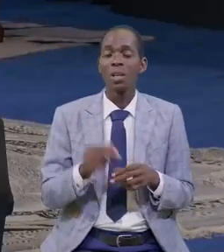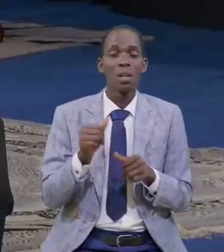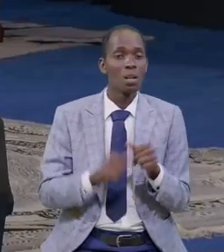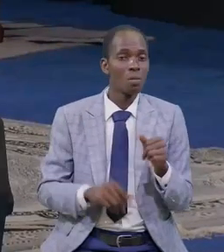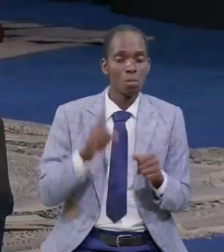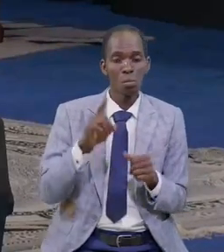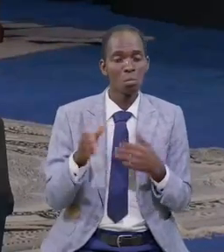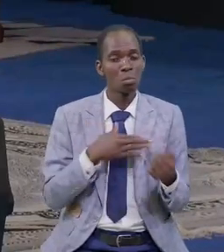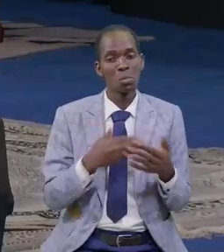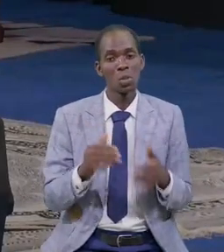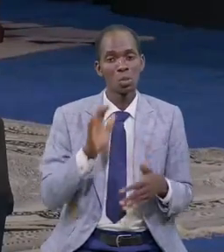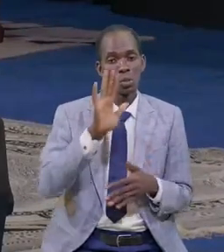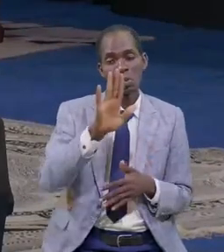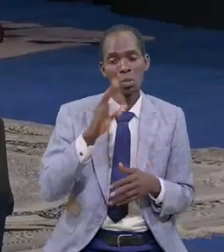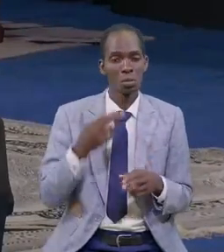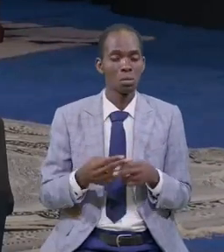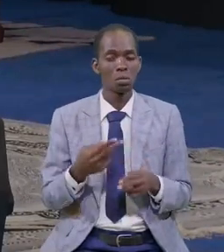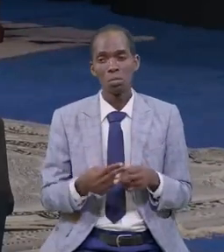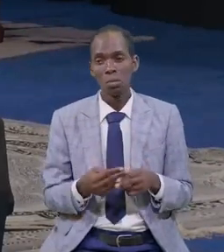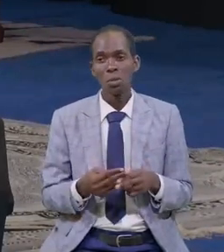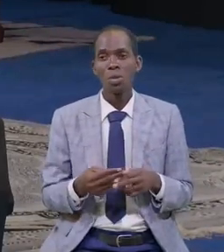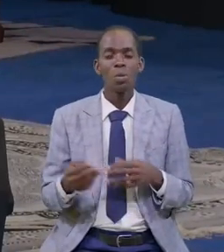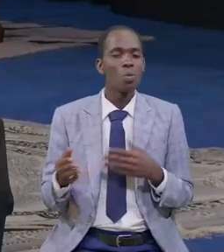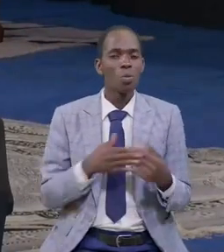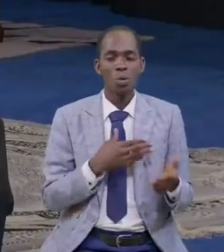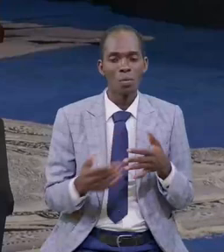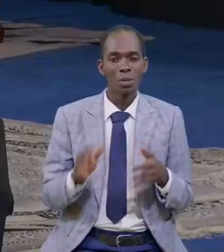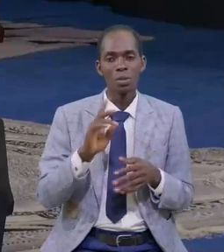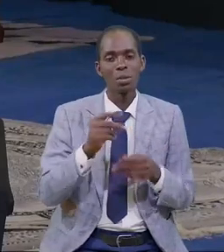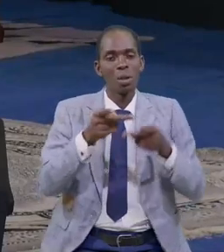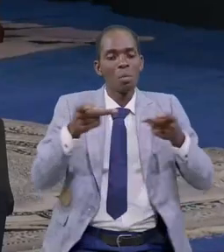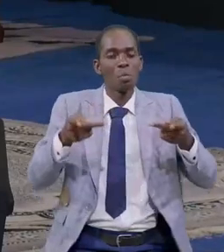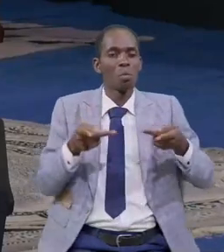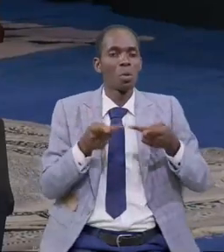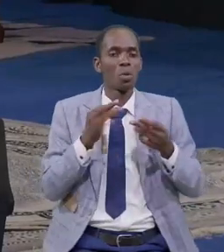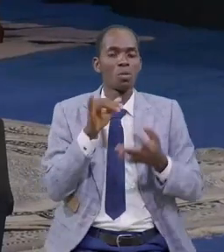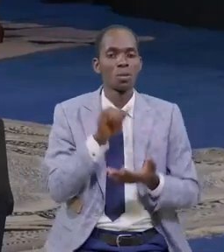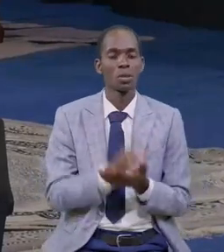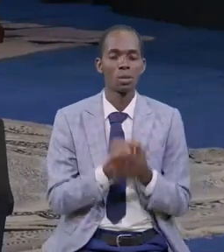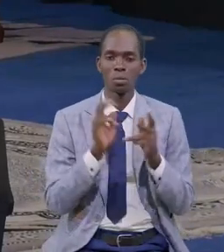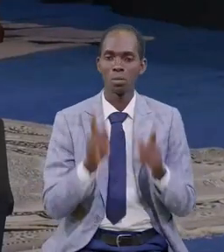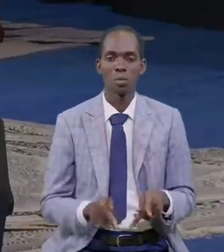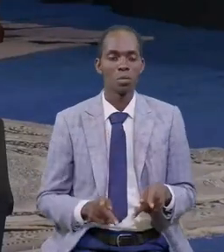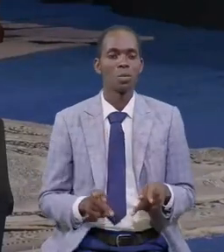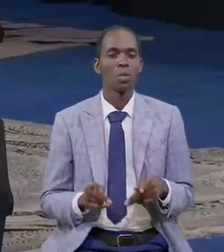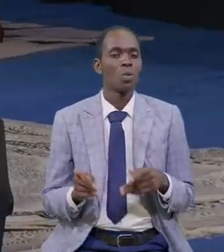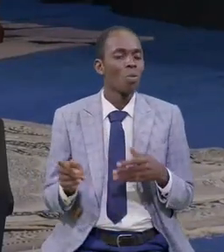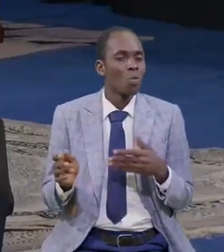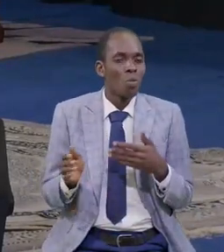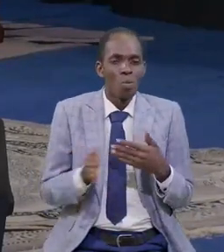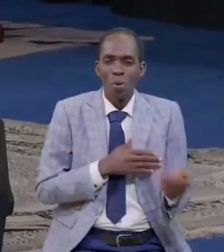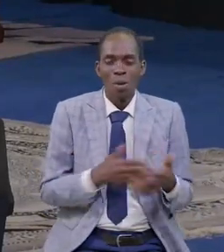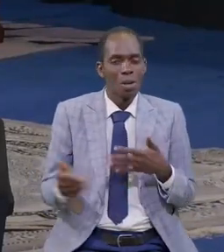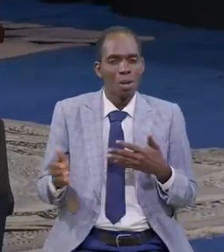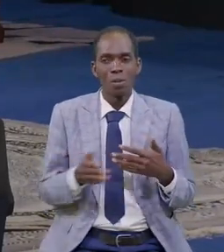soit le nom de la personne une femme un homme quiconque quel que soit son titre sa position quiconque